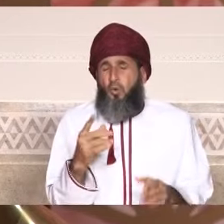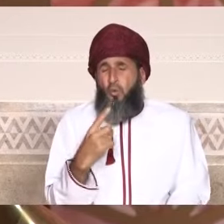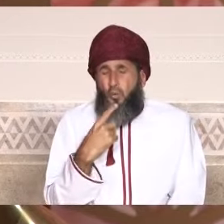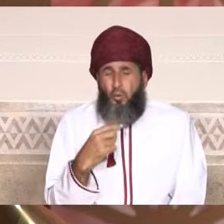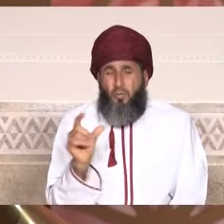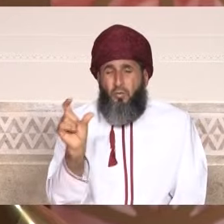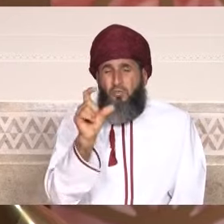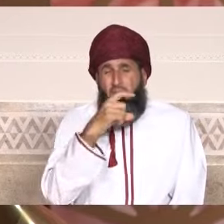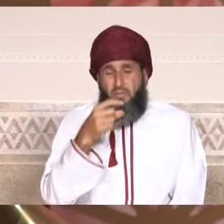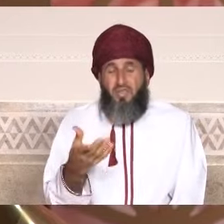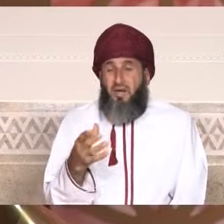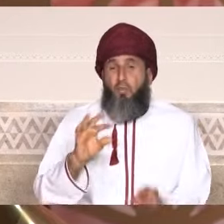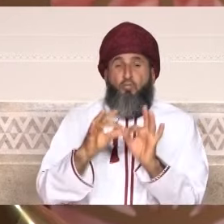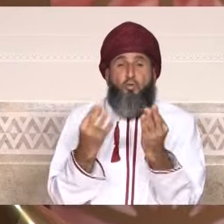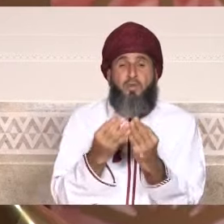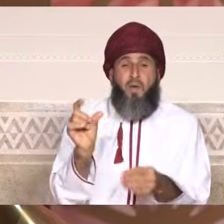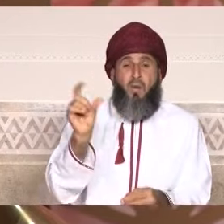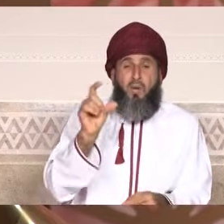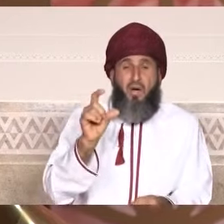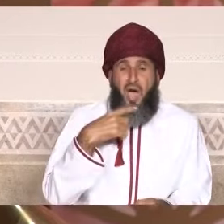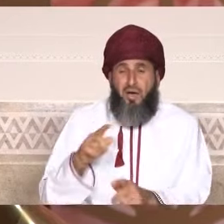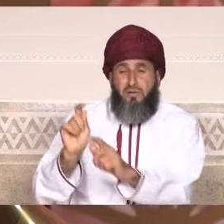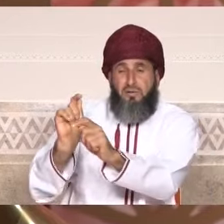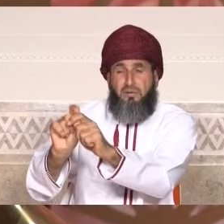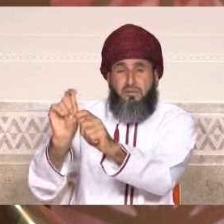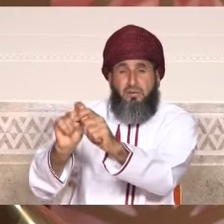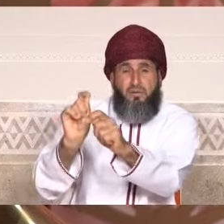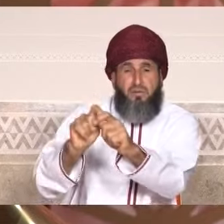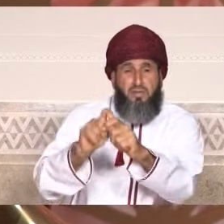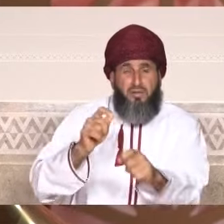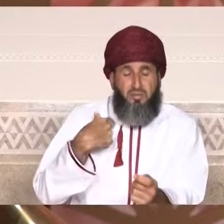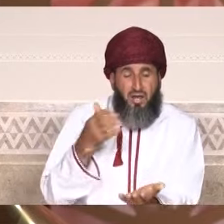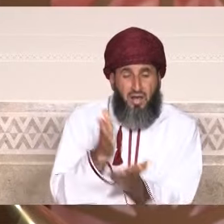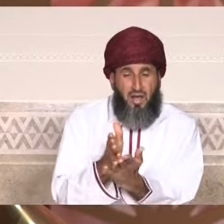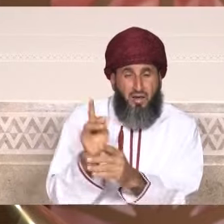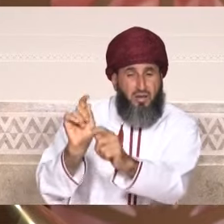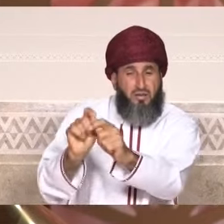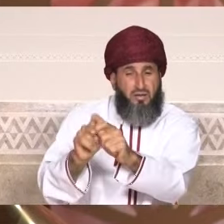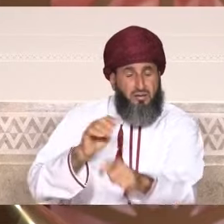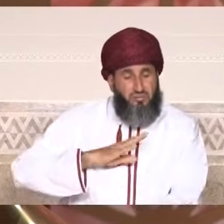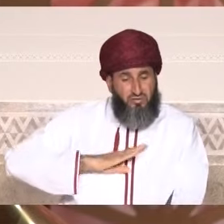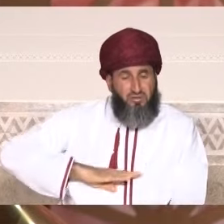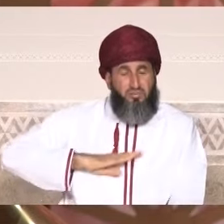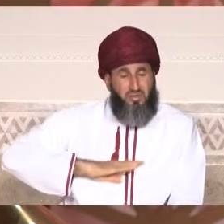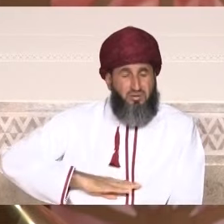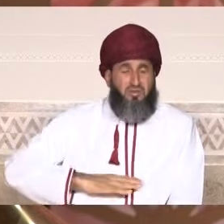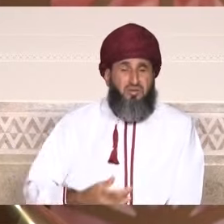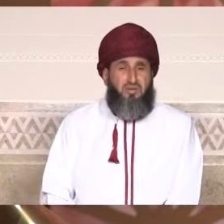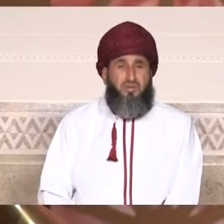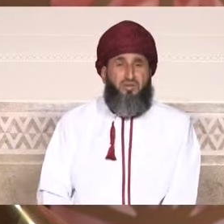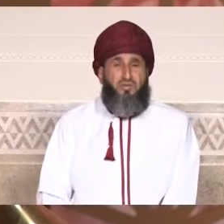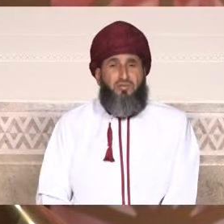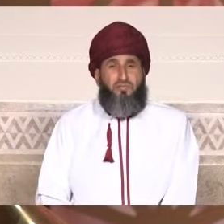ولأننا مجتمع مسلم لا بد أن يسوده التناصح والتواصي بالحق والتواصي بالصبر. وفي